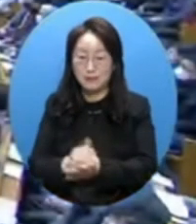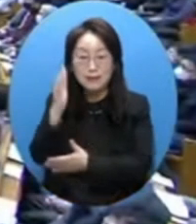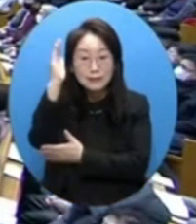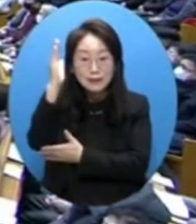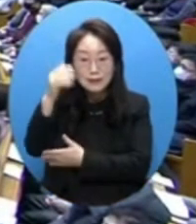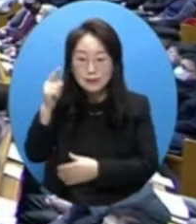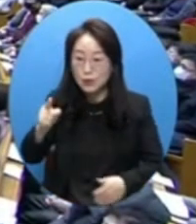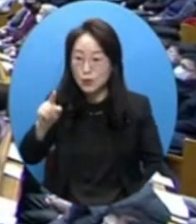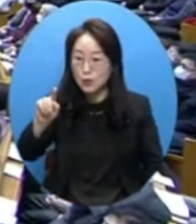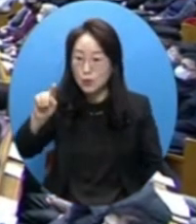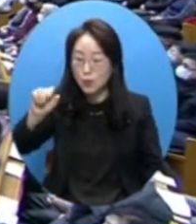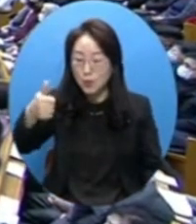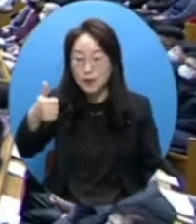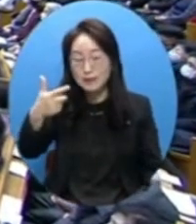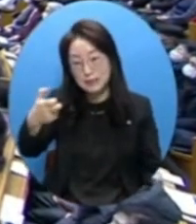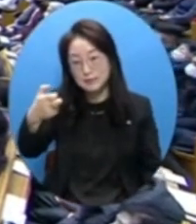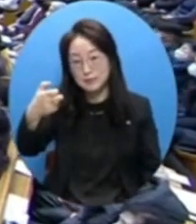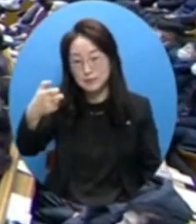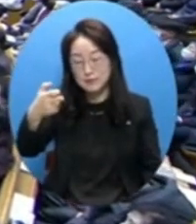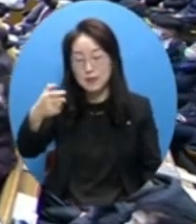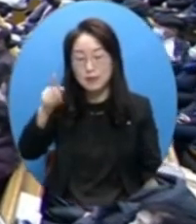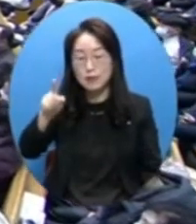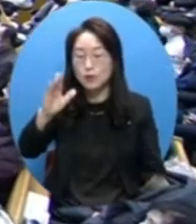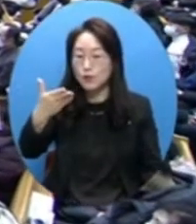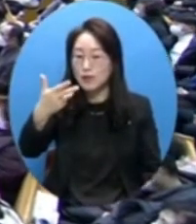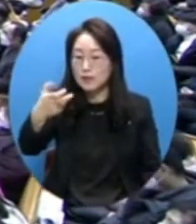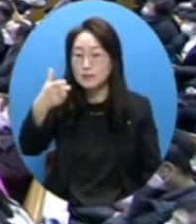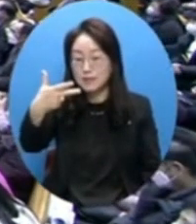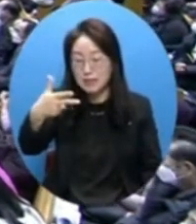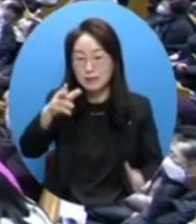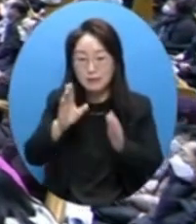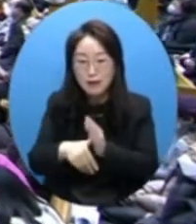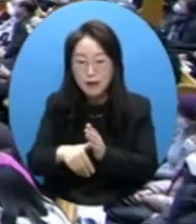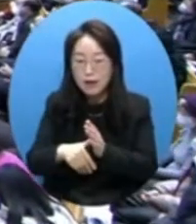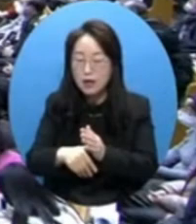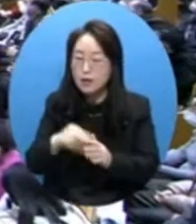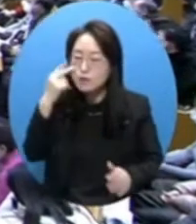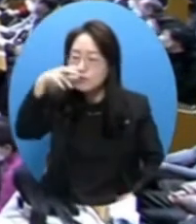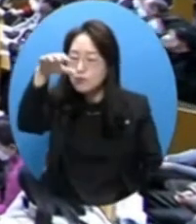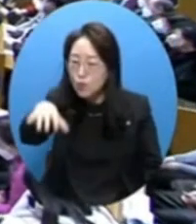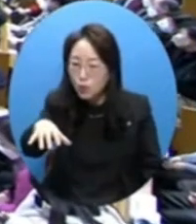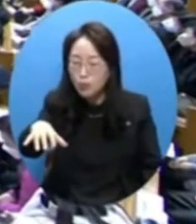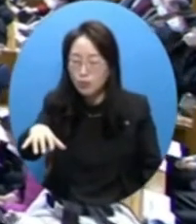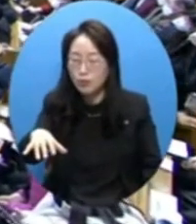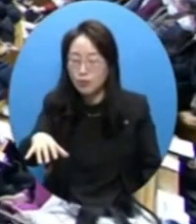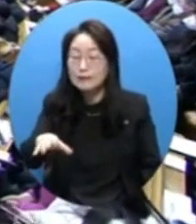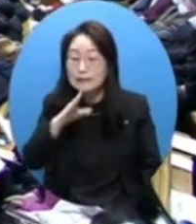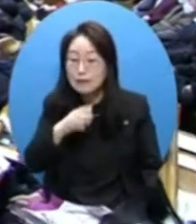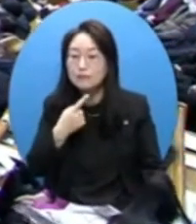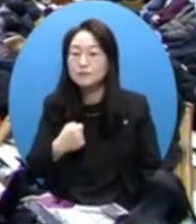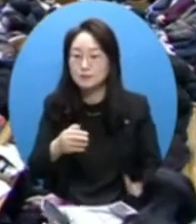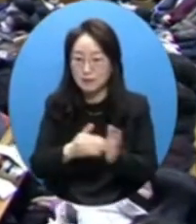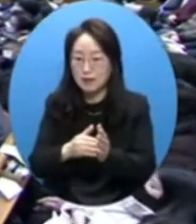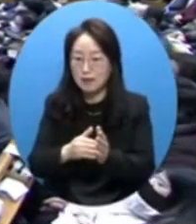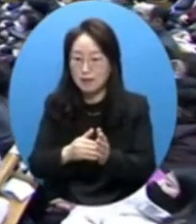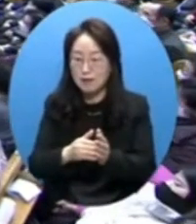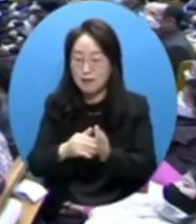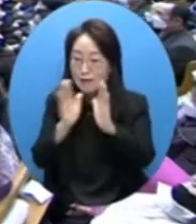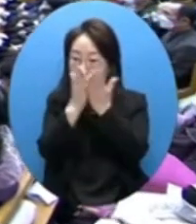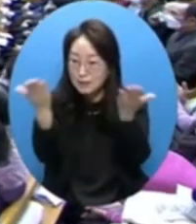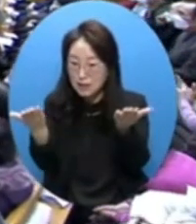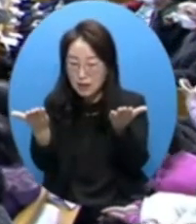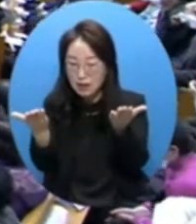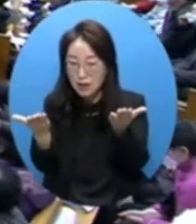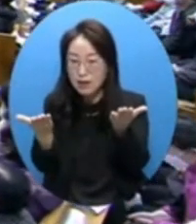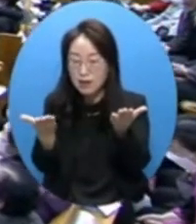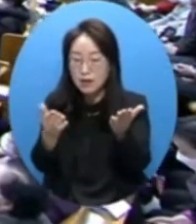이야기는 1977년도 미국 중소부에서 일어났던 일인데 이것이 가이드 퍼스트 라이센스텍 월간지를